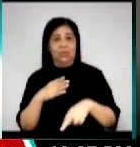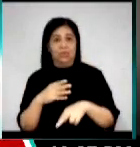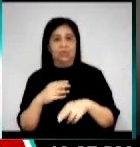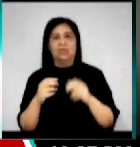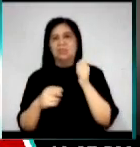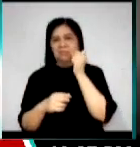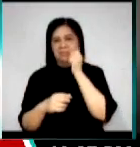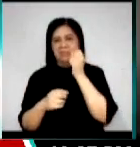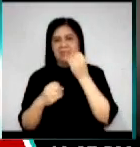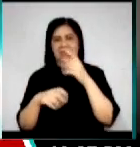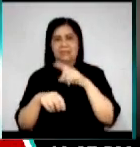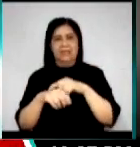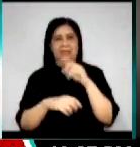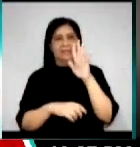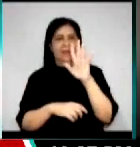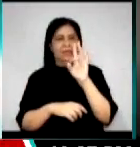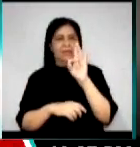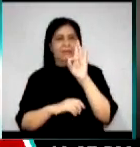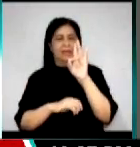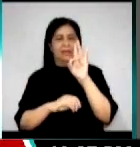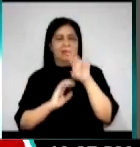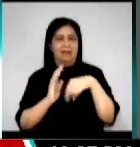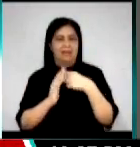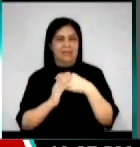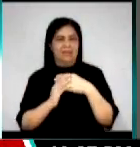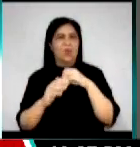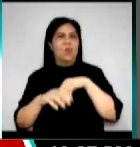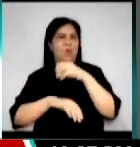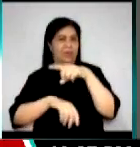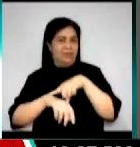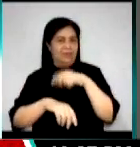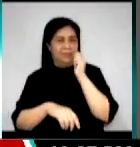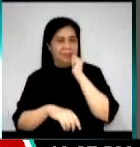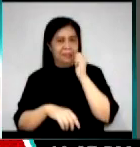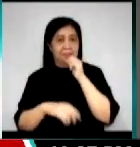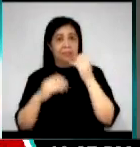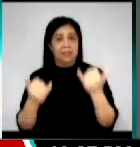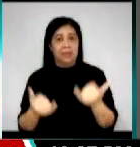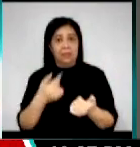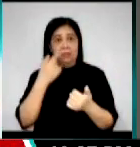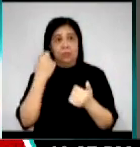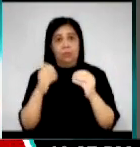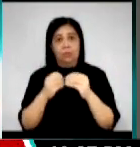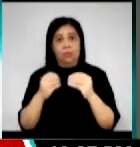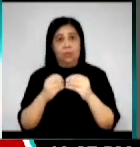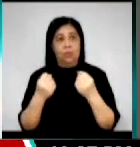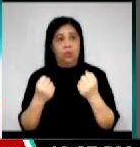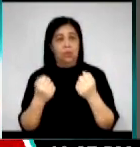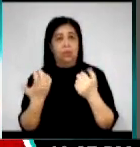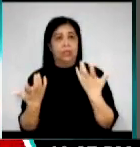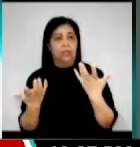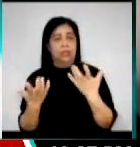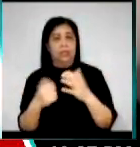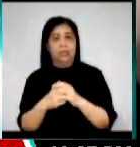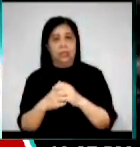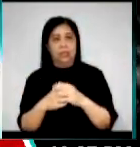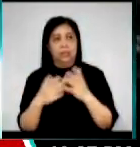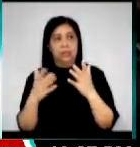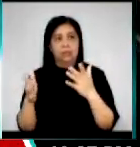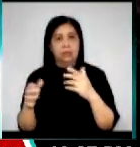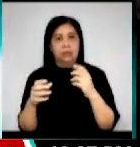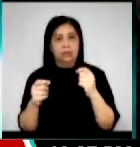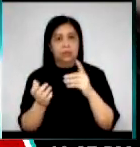to 7 hours ng overtime kada araw. Ngayon, kasi mas marami ang need namin na i-deploy ng mga doctors,